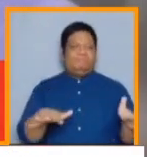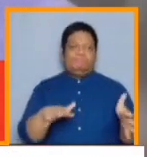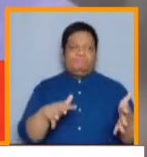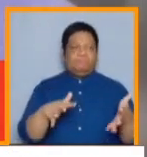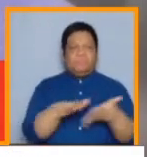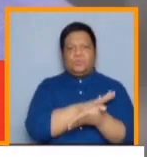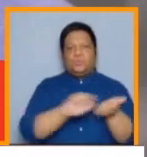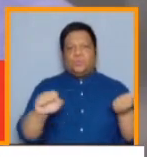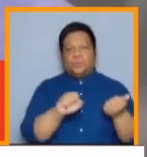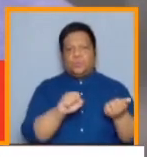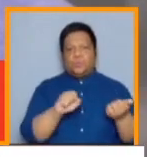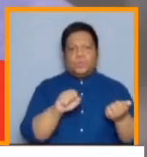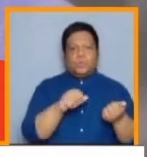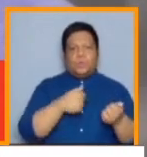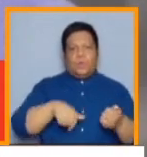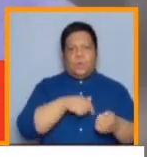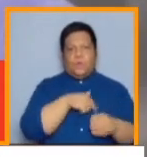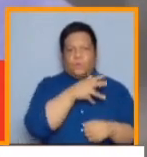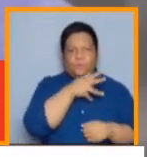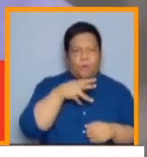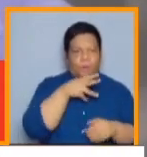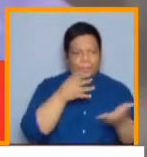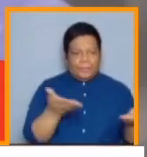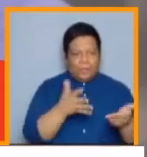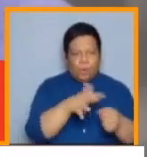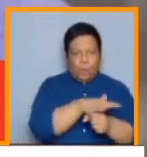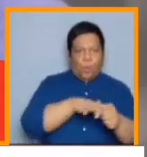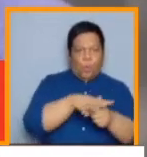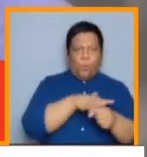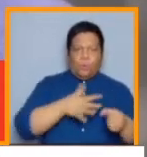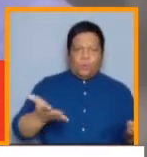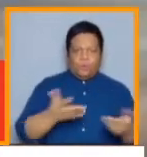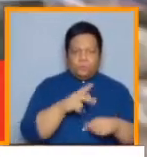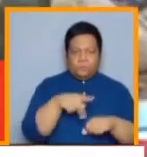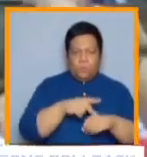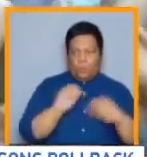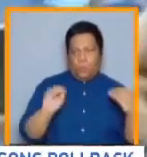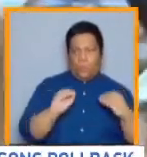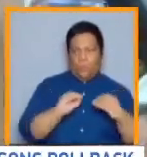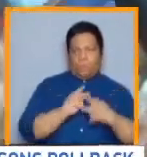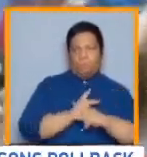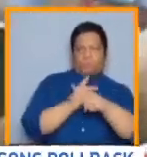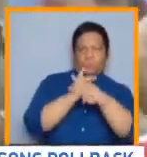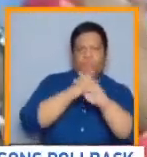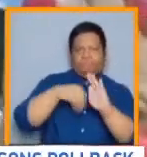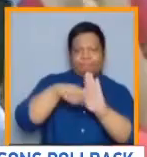nasisira talaga yung local kasi walang they have no protections whatsoever.